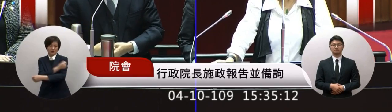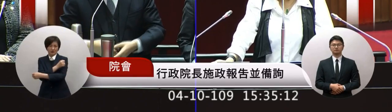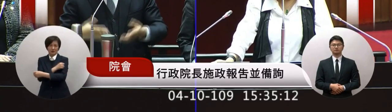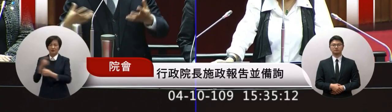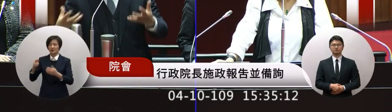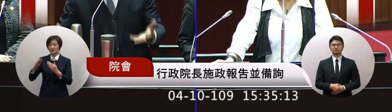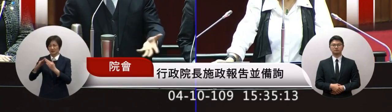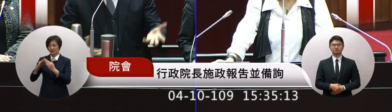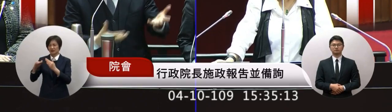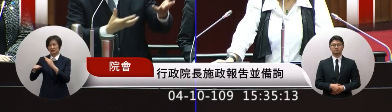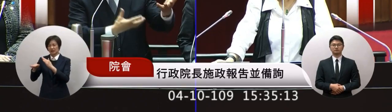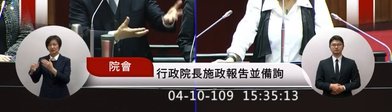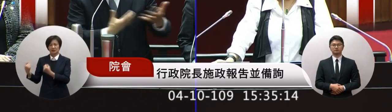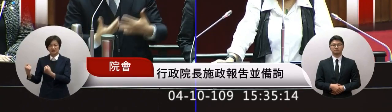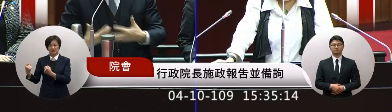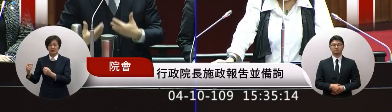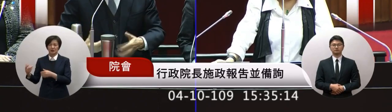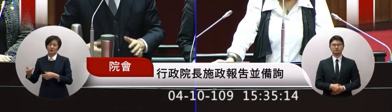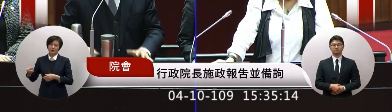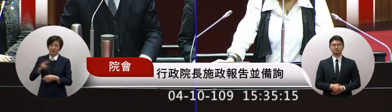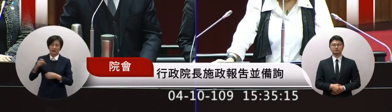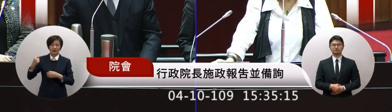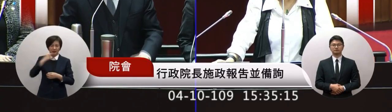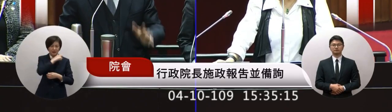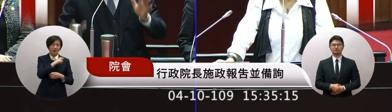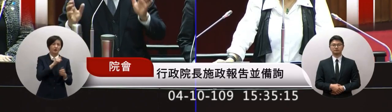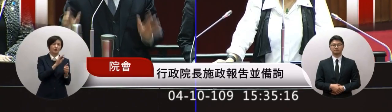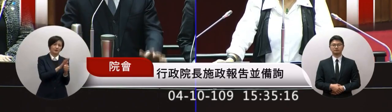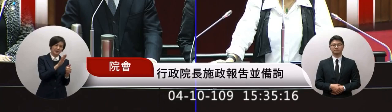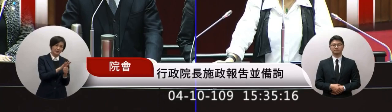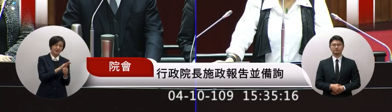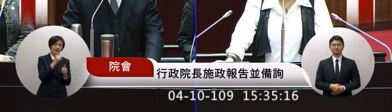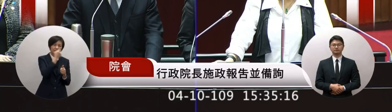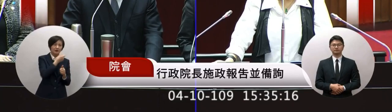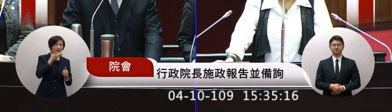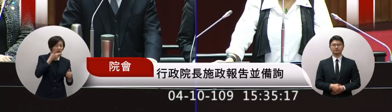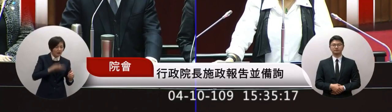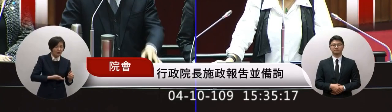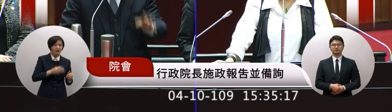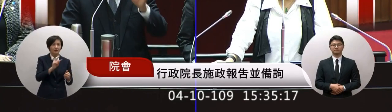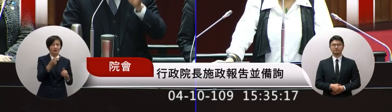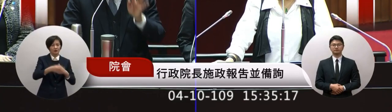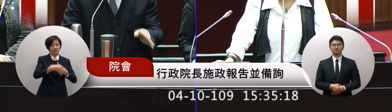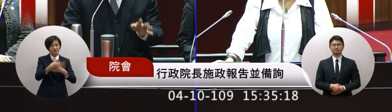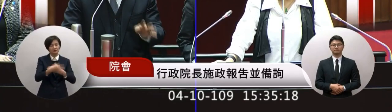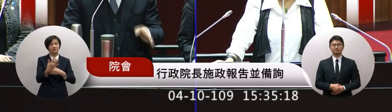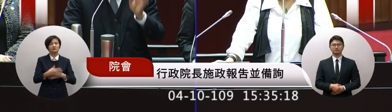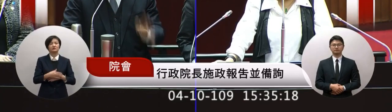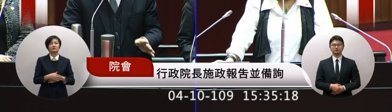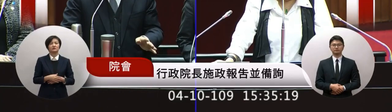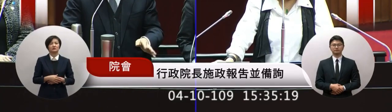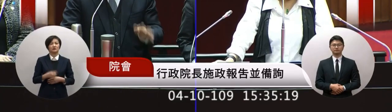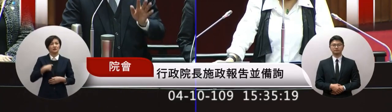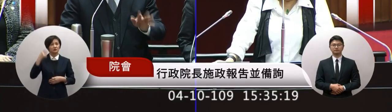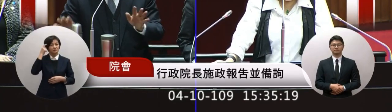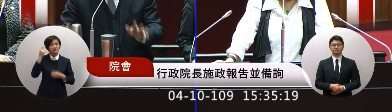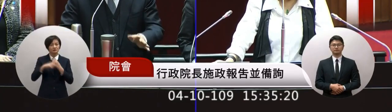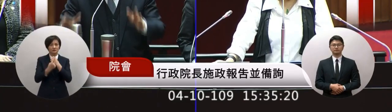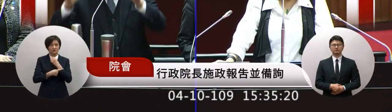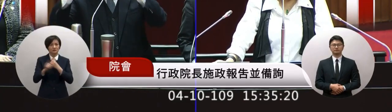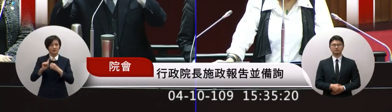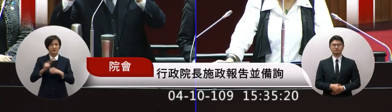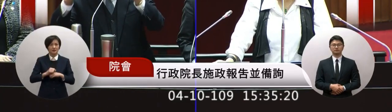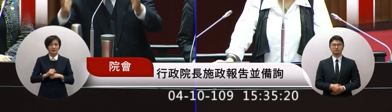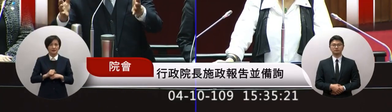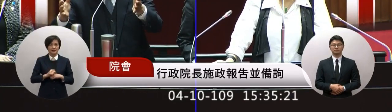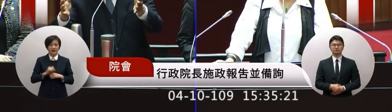钱啊，等到来得照顾咱的许多人啊，是照顾咱的亲人。所以我是认为啦，台湾要